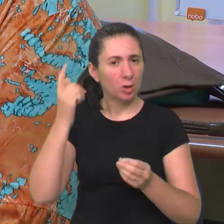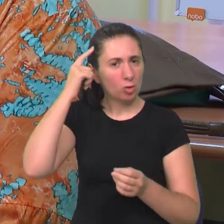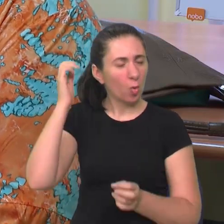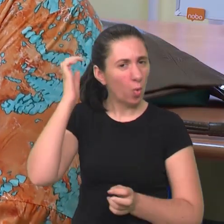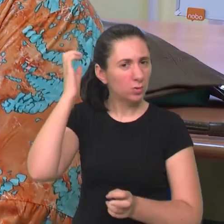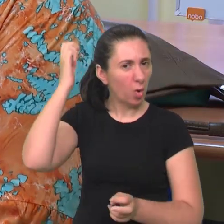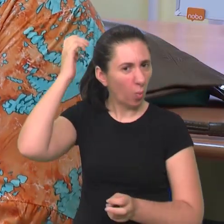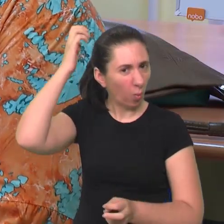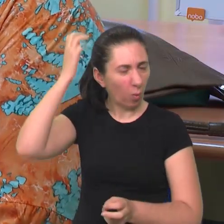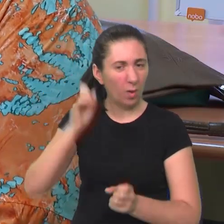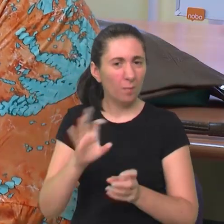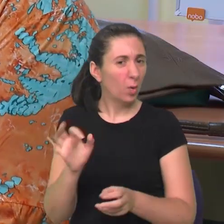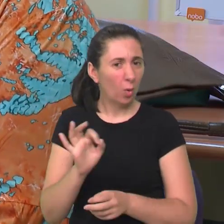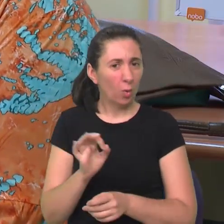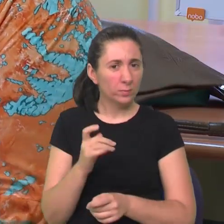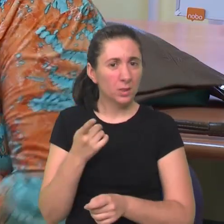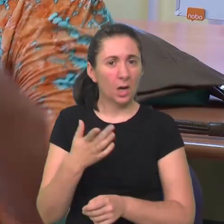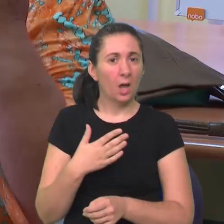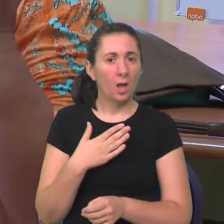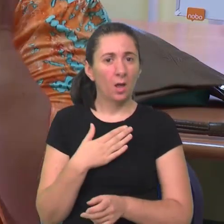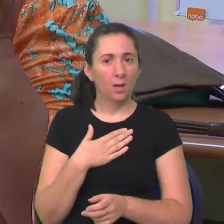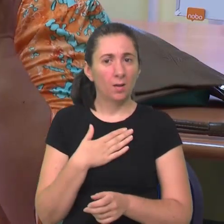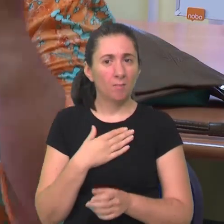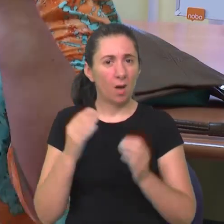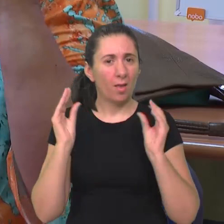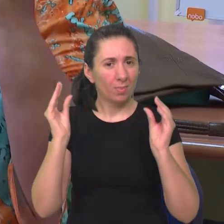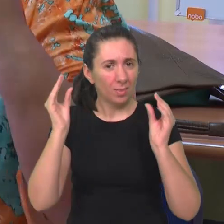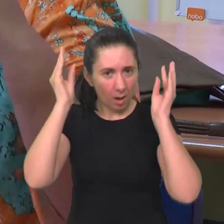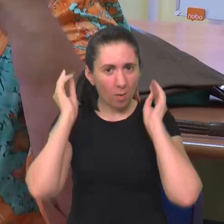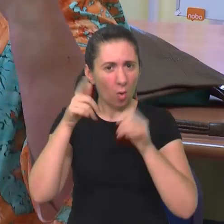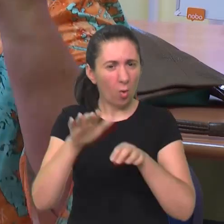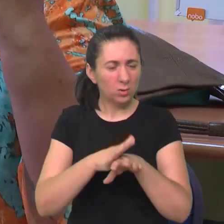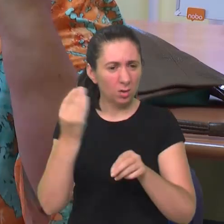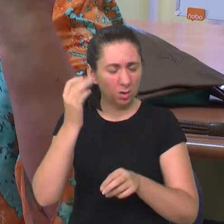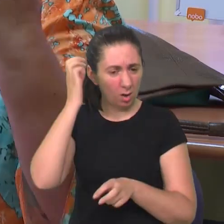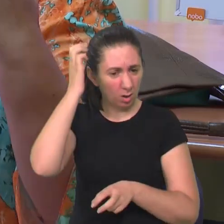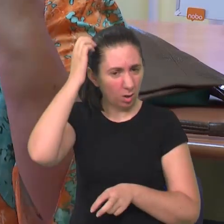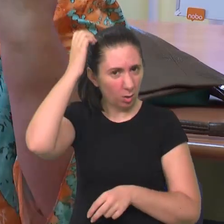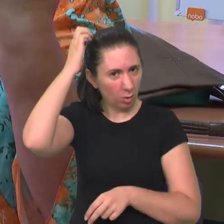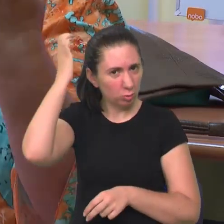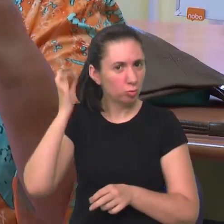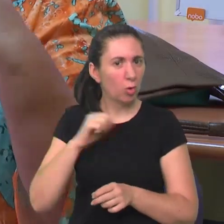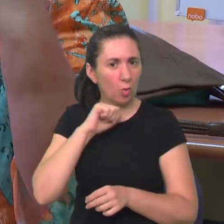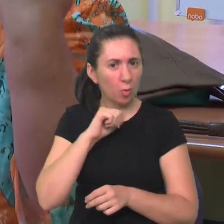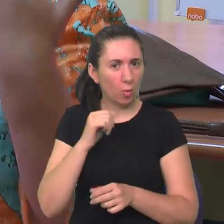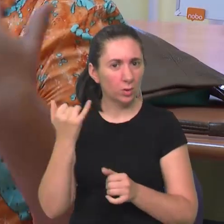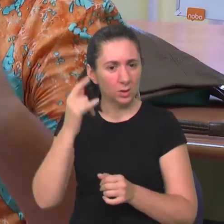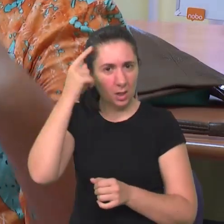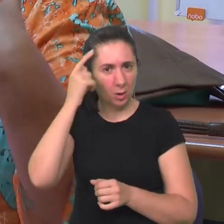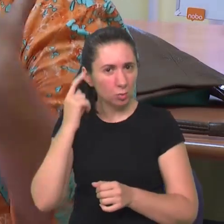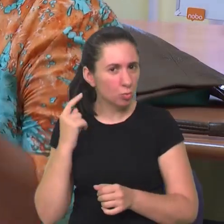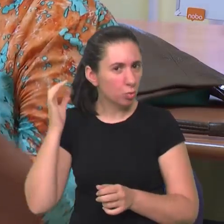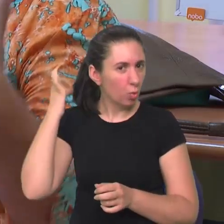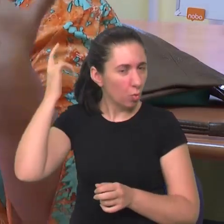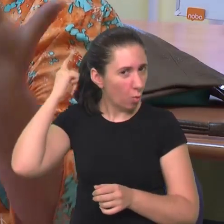po kosi, bez obzira što imate debeli sloj, osjetit ćete da vam nešto hoda po kosi ili da vam curi